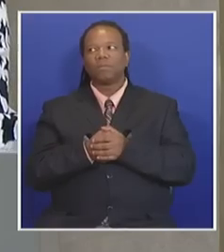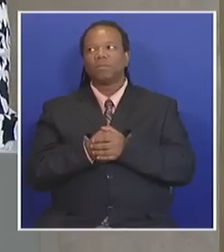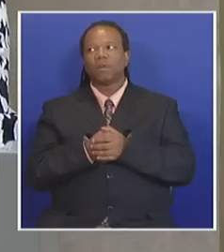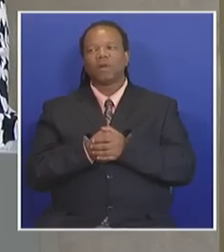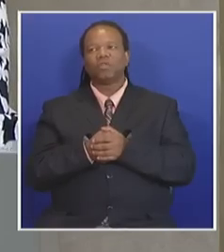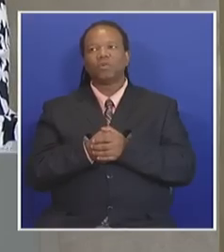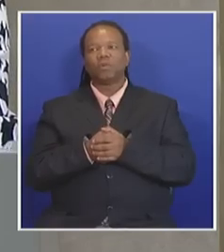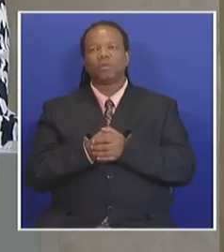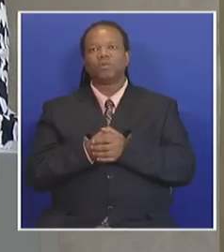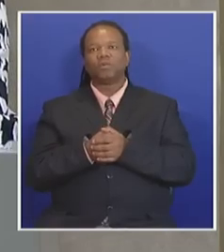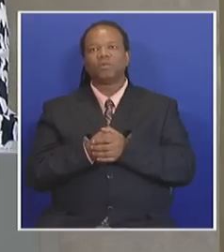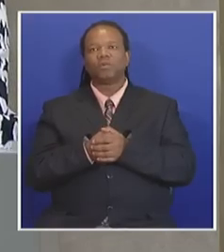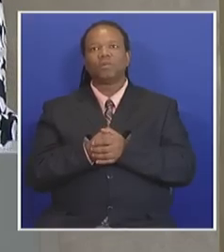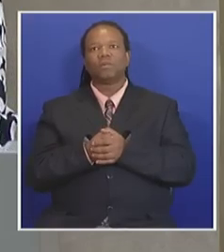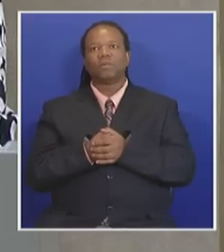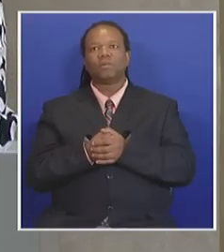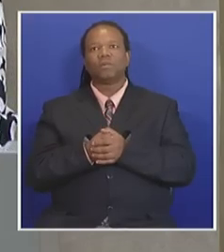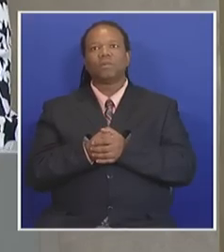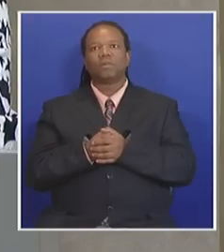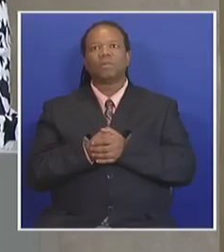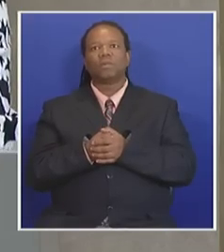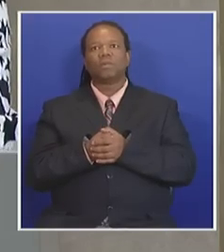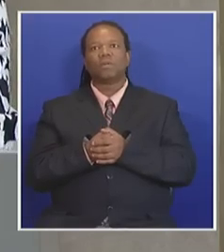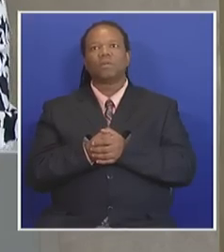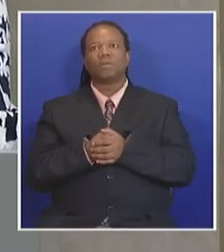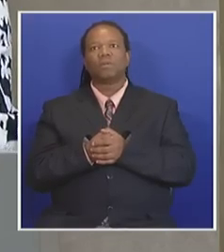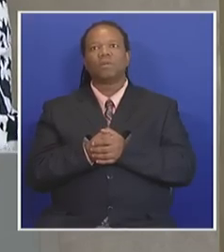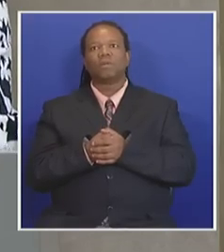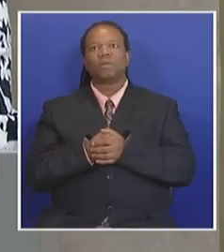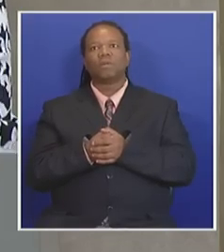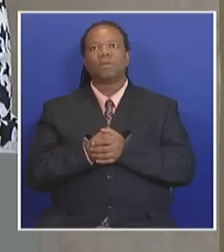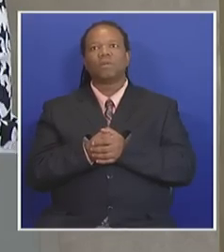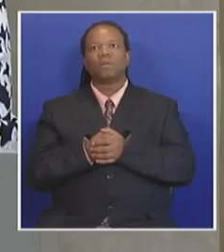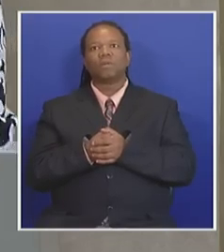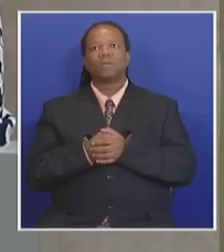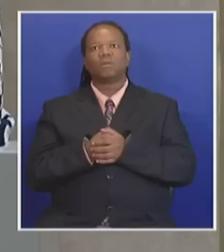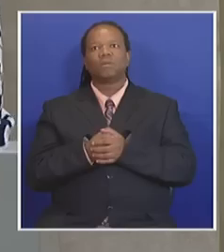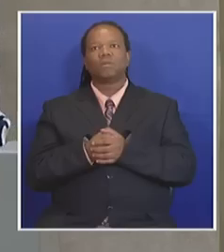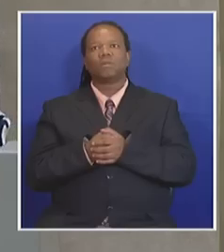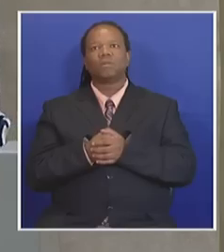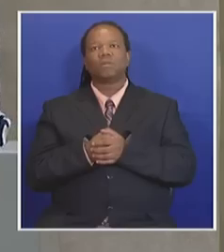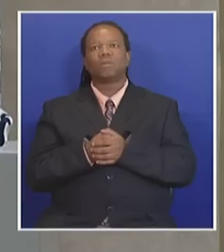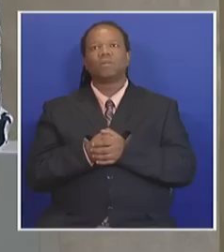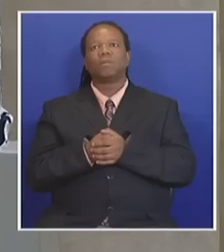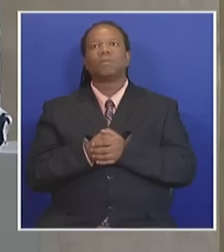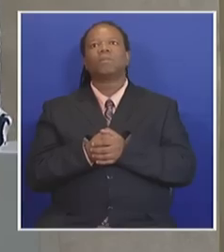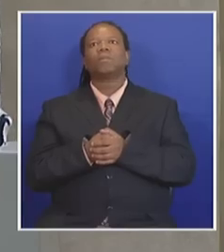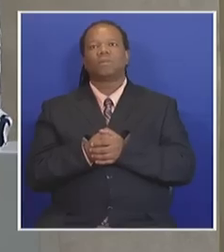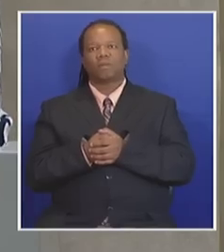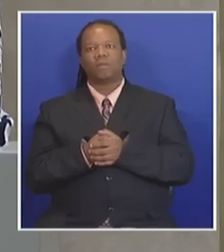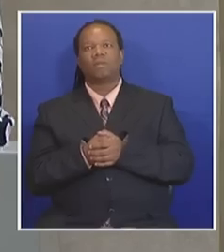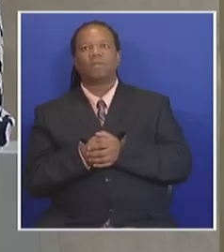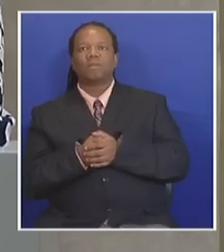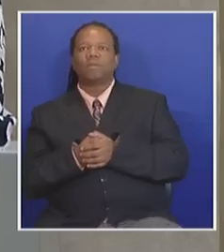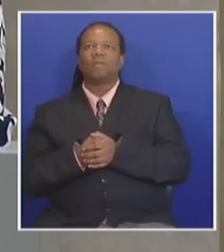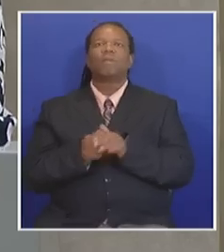en demokratiese Suid-Afrika te bou kan bevorder. Nog iets wat al lankal moes gebeur het, is die implementering van